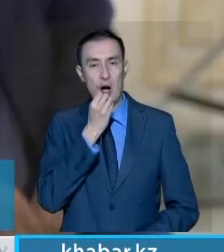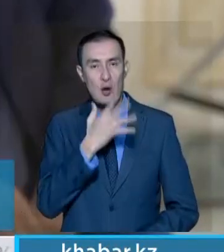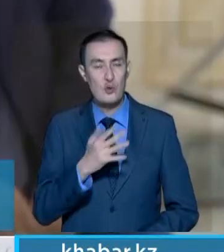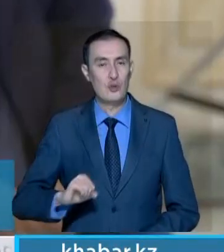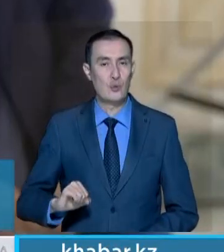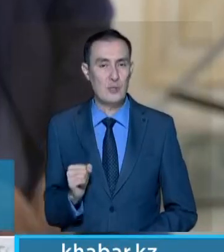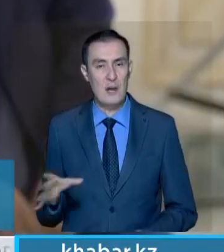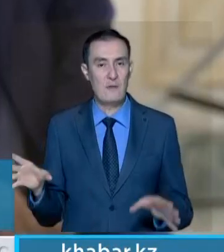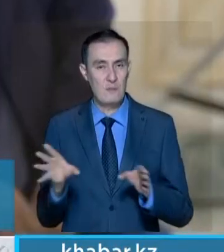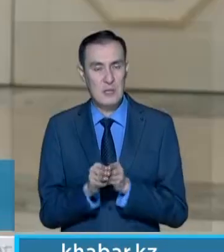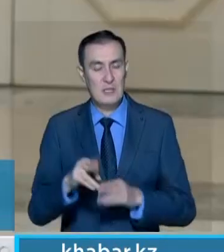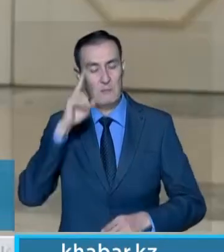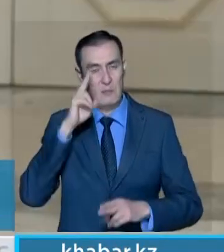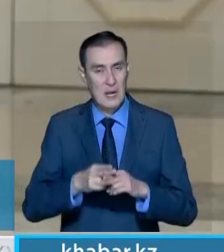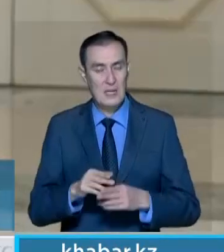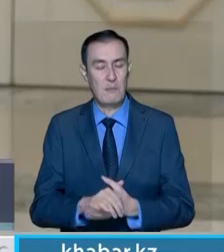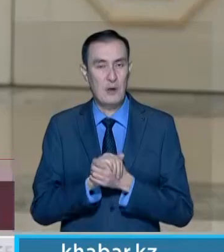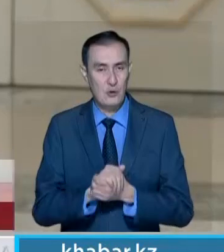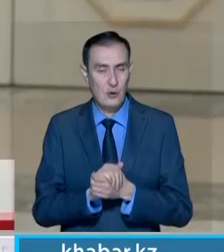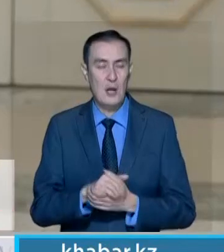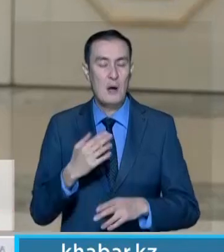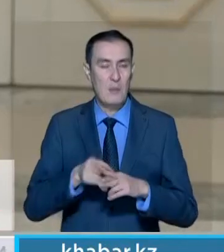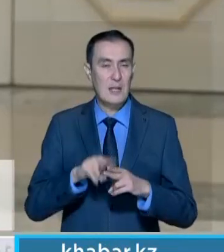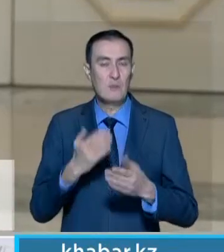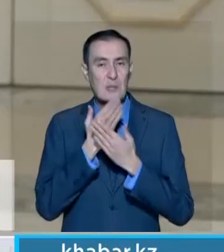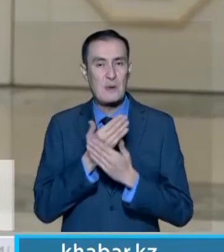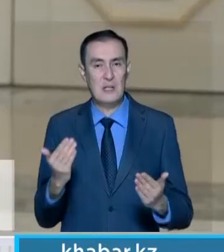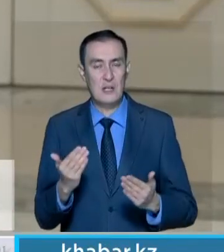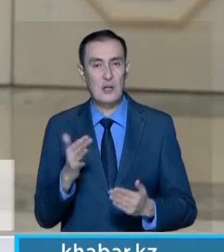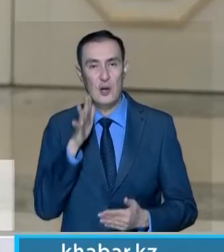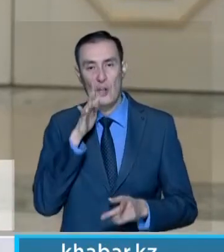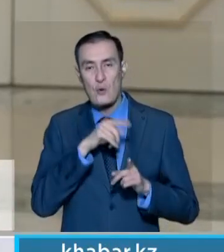друзья, братья, партнеры, поэтому за последние годы